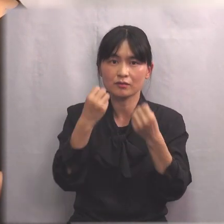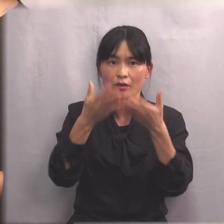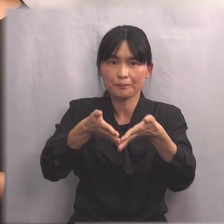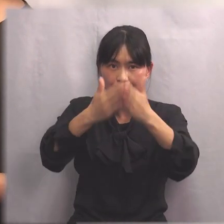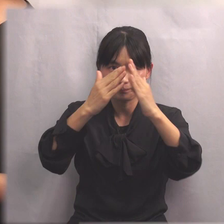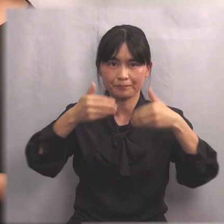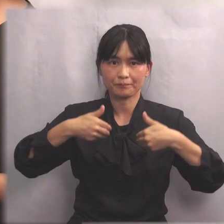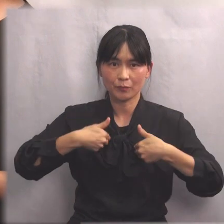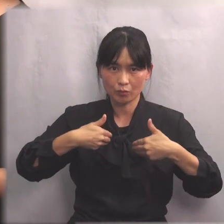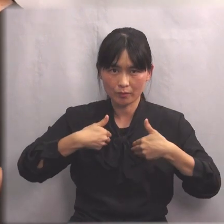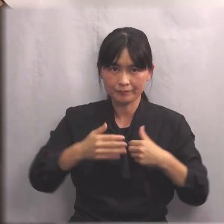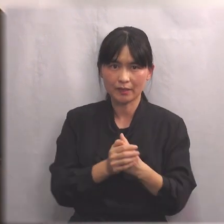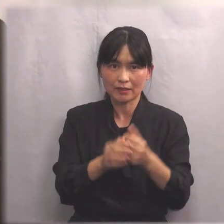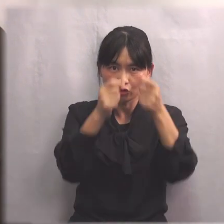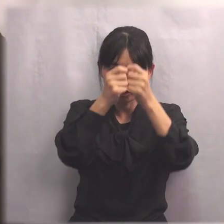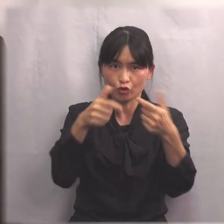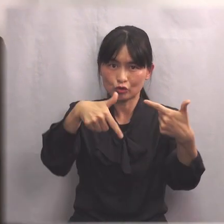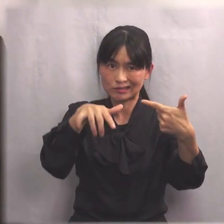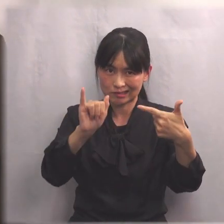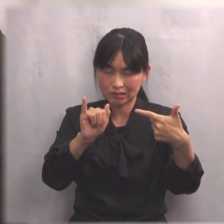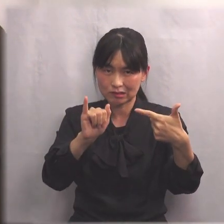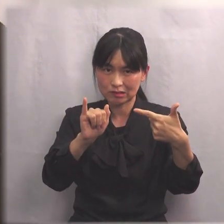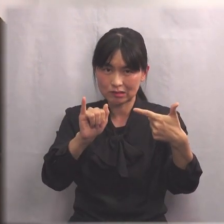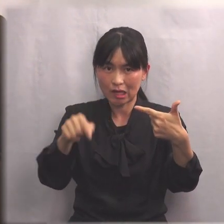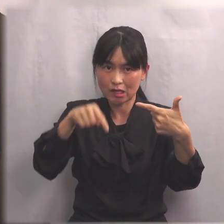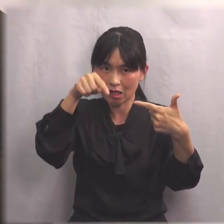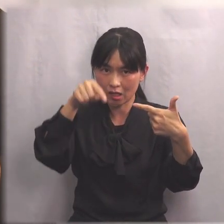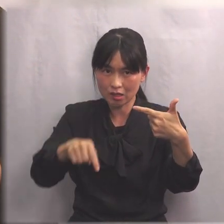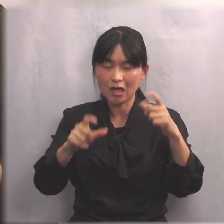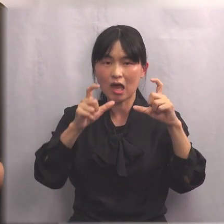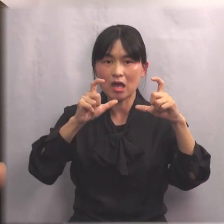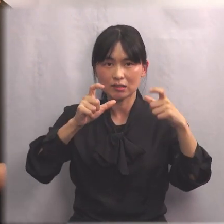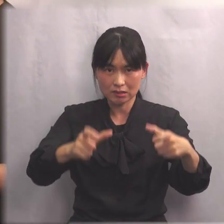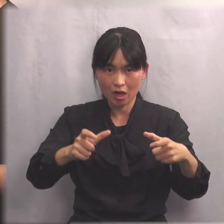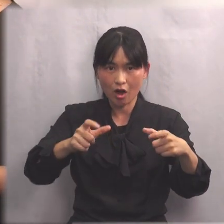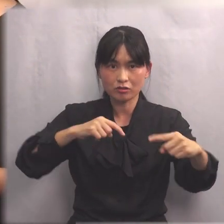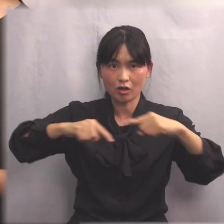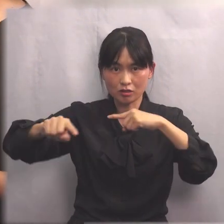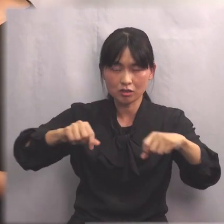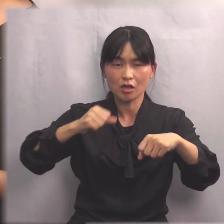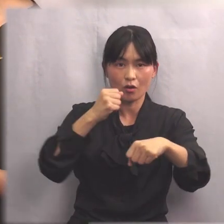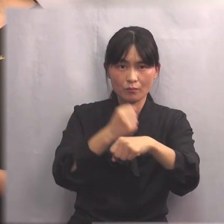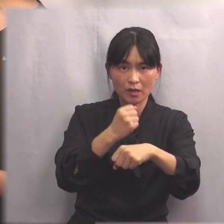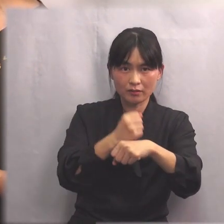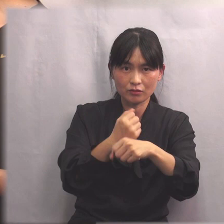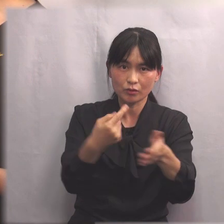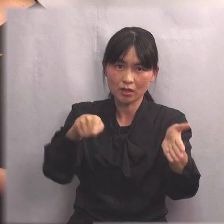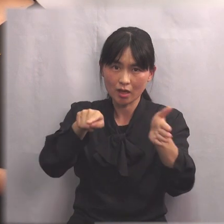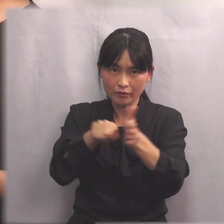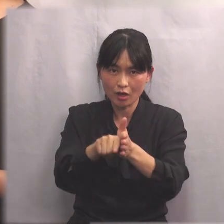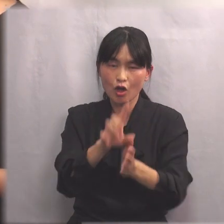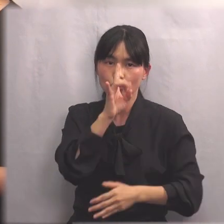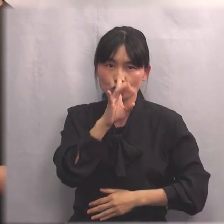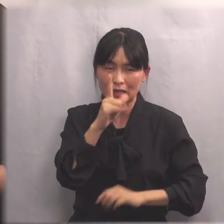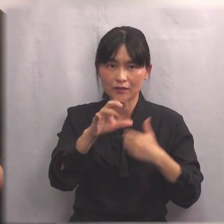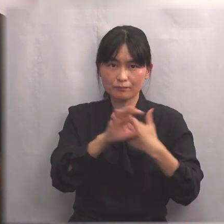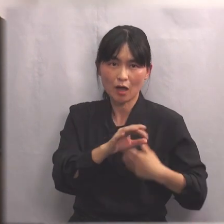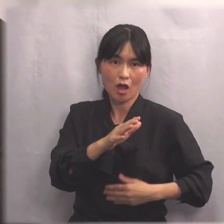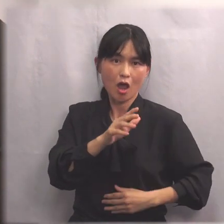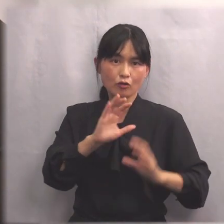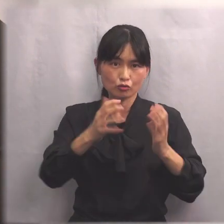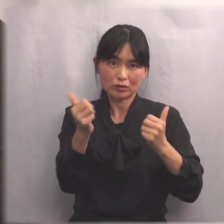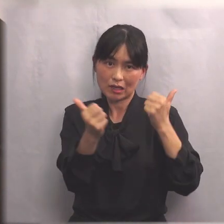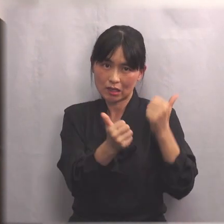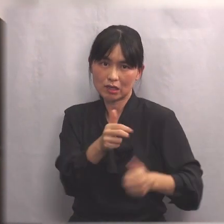함께 제안드렸습니다. 구체적으로는 6기 지도부는 지역정치의 활성화를 위한 담당 기구를 신설해서 중앙당,